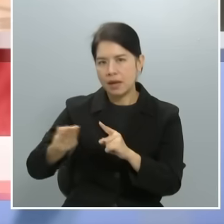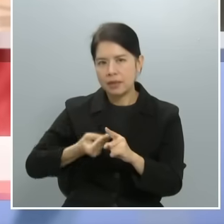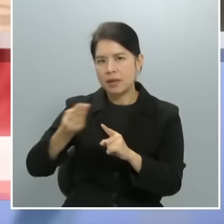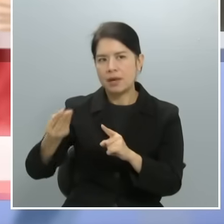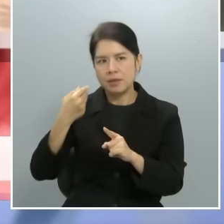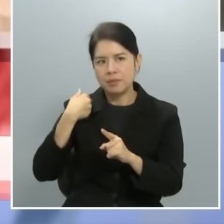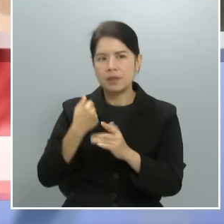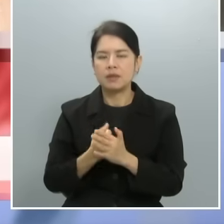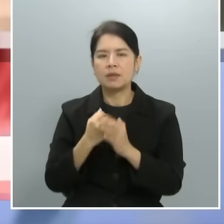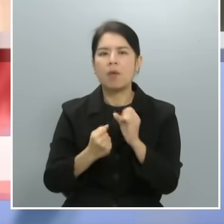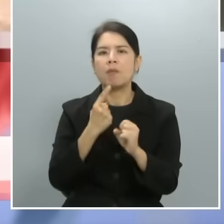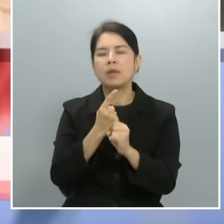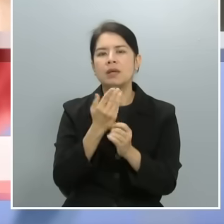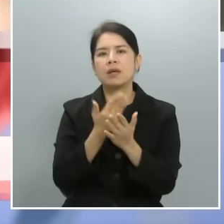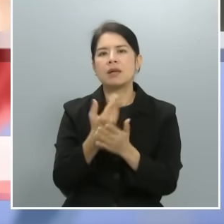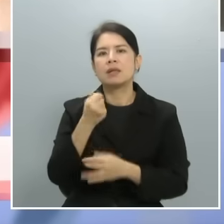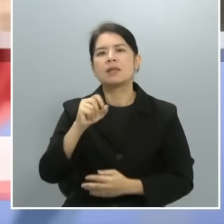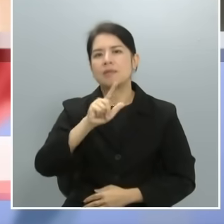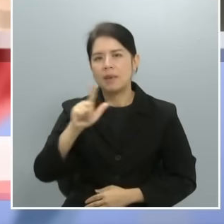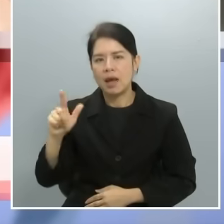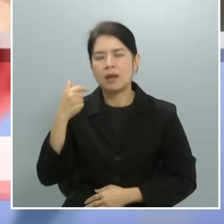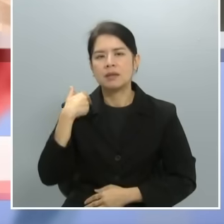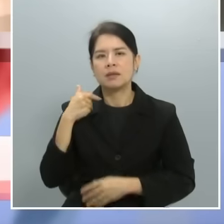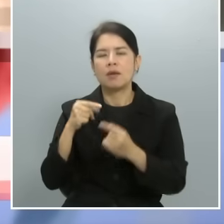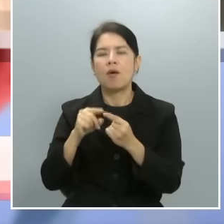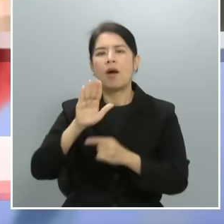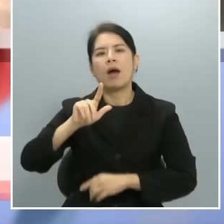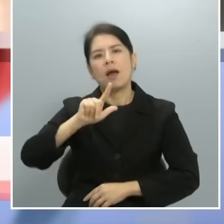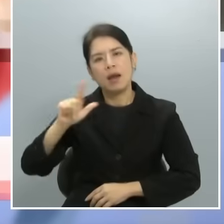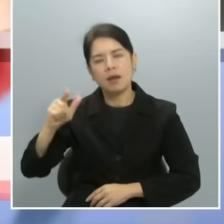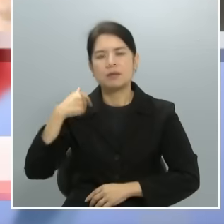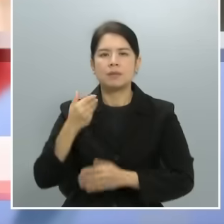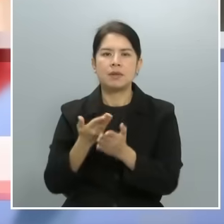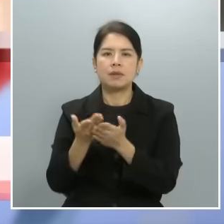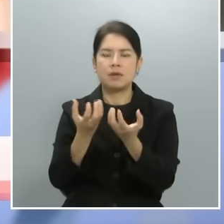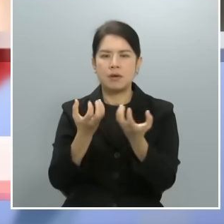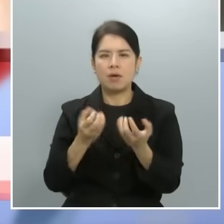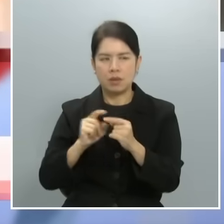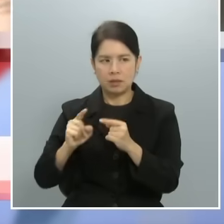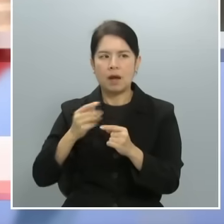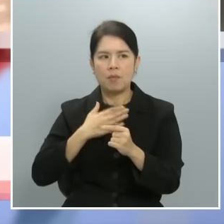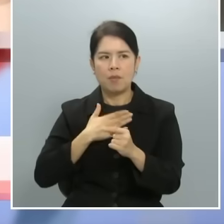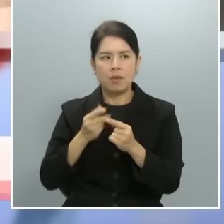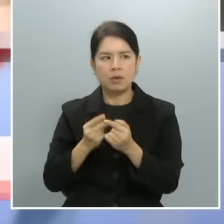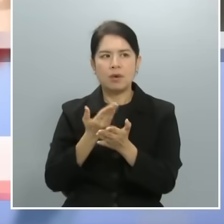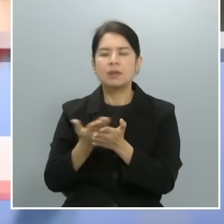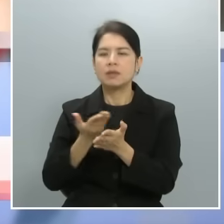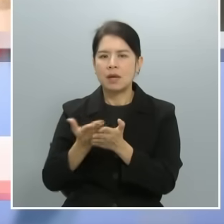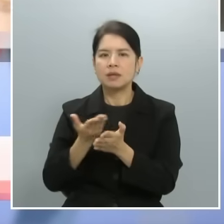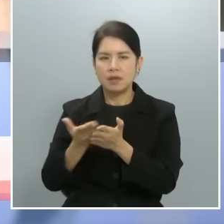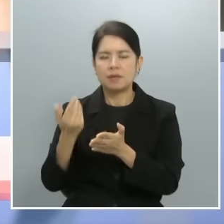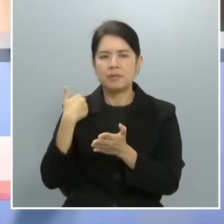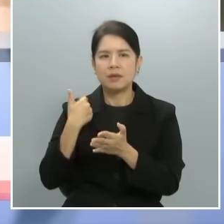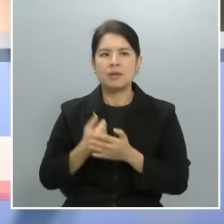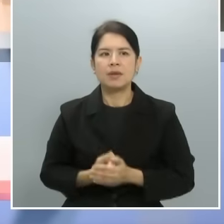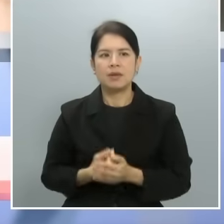เพราะไม่พอละเดี๋ยวเอาไปละ5 ล้านพอจะซื้อของหรือซื้ออะไรก็เอาเงินผมหมดอ่ะผมเป็นคนจ่ายหมดตั้งแต่แรกต้นมานี้นะพูดอะ